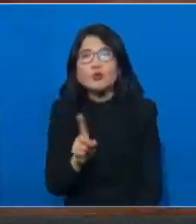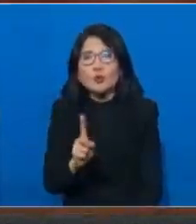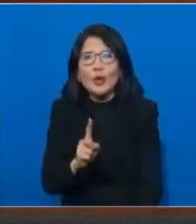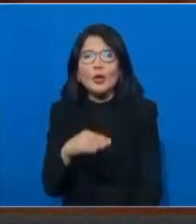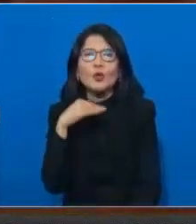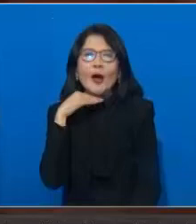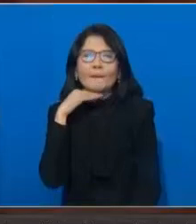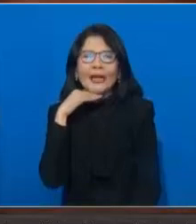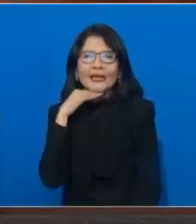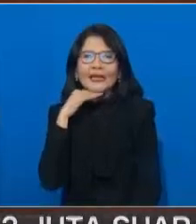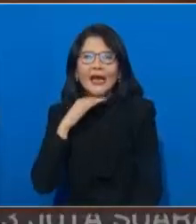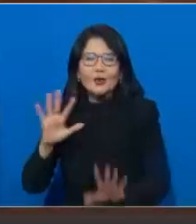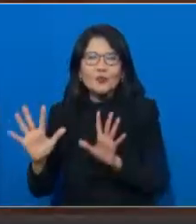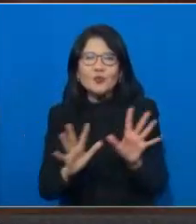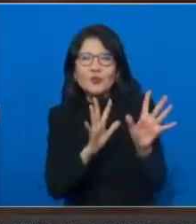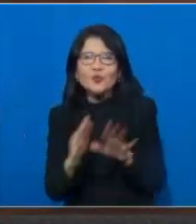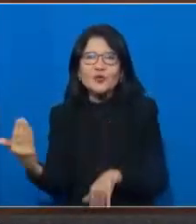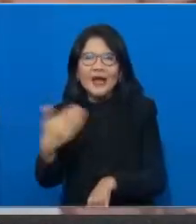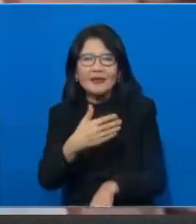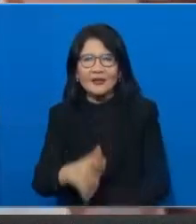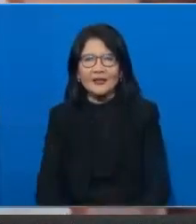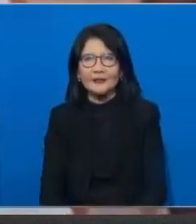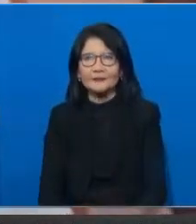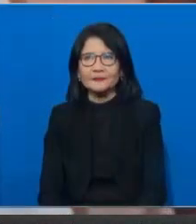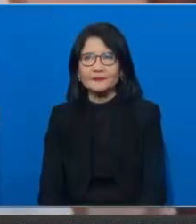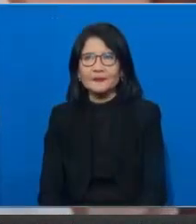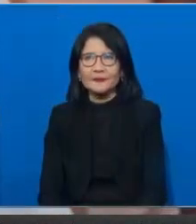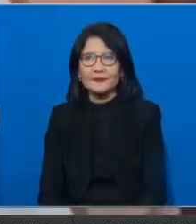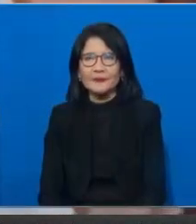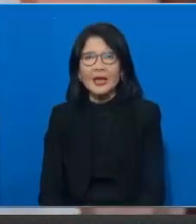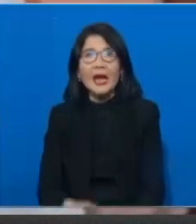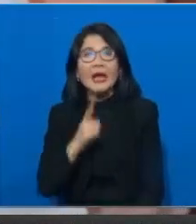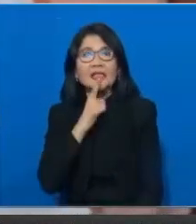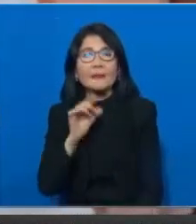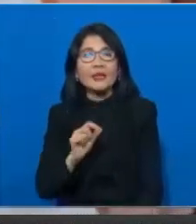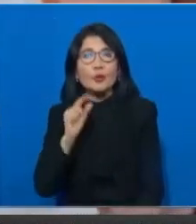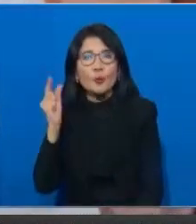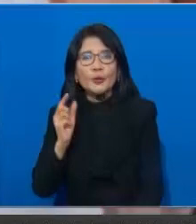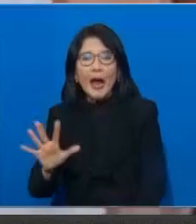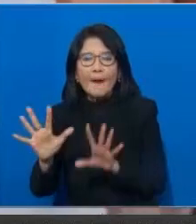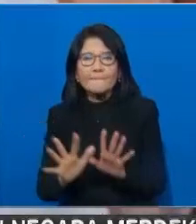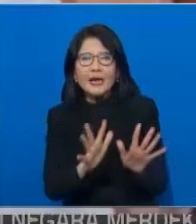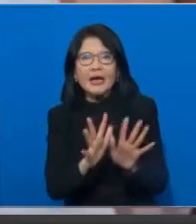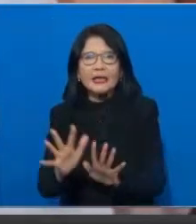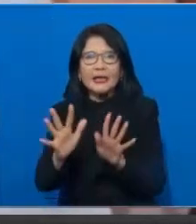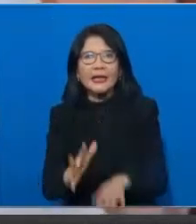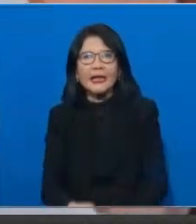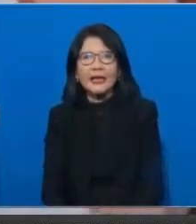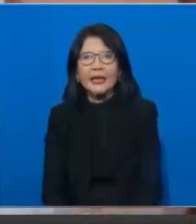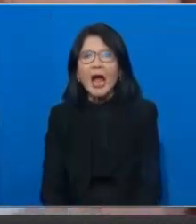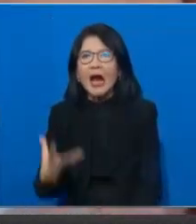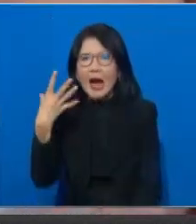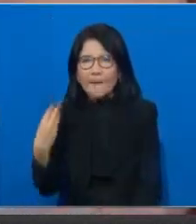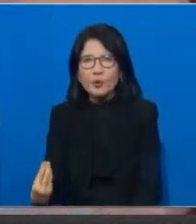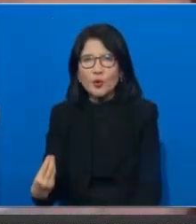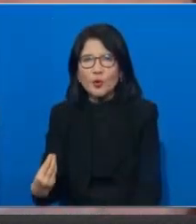menantikan kehadiran para pemuda ini. Hanya seperti pada umumnya, yakni berkeliling kampung dengan membawa speaker, lalu